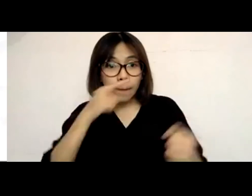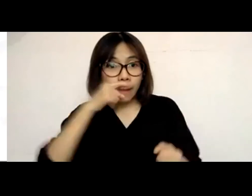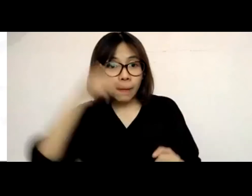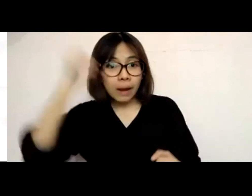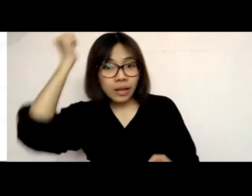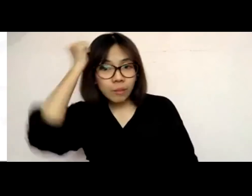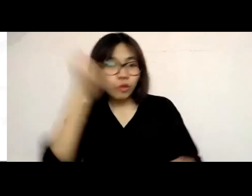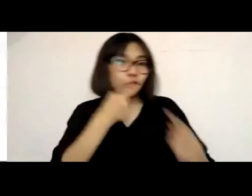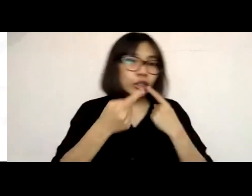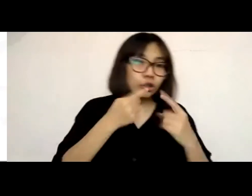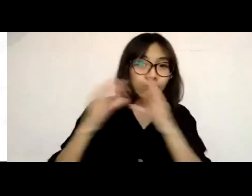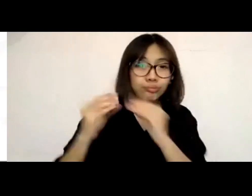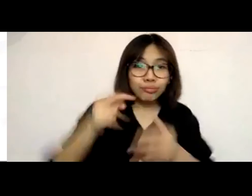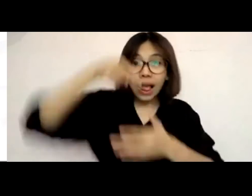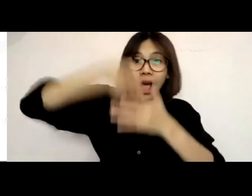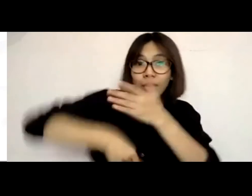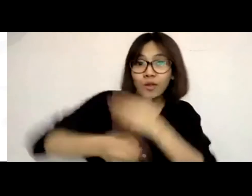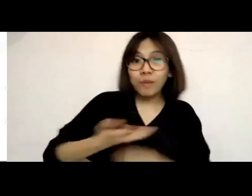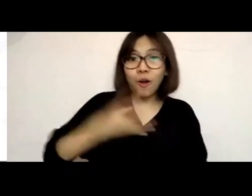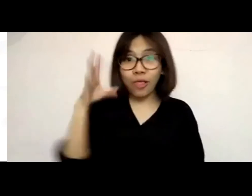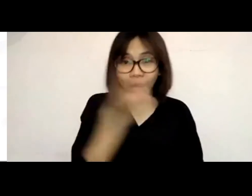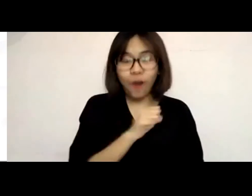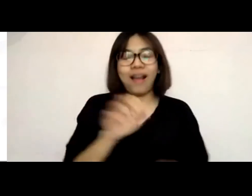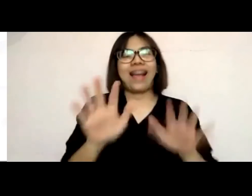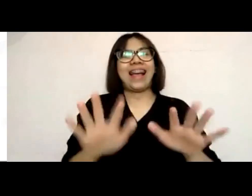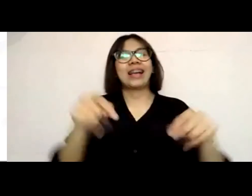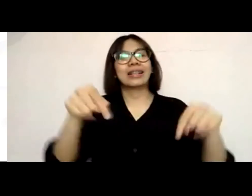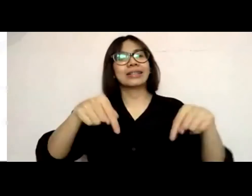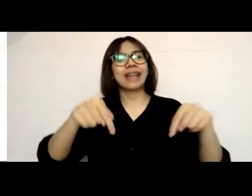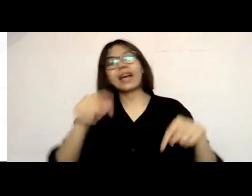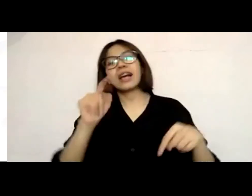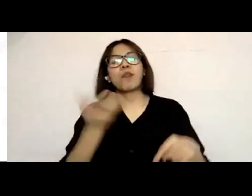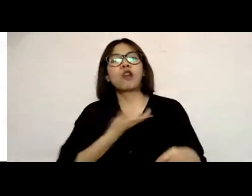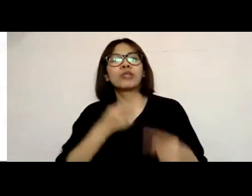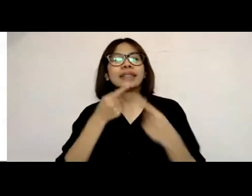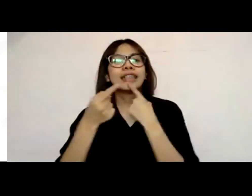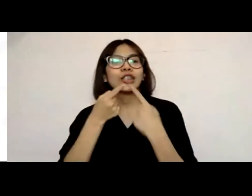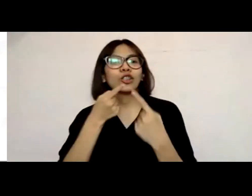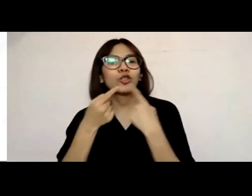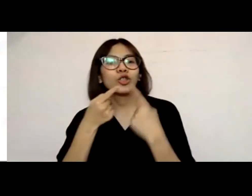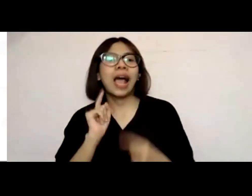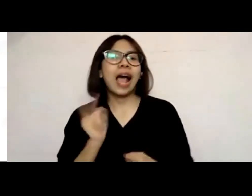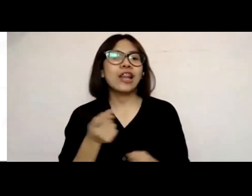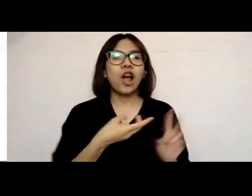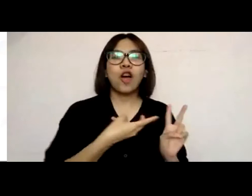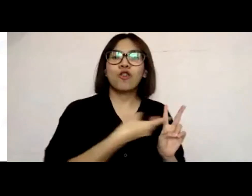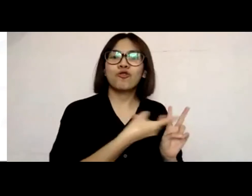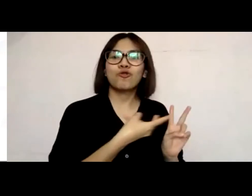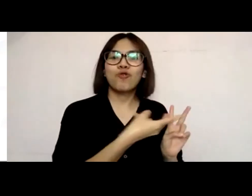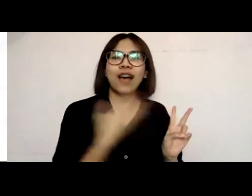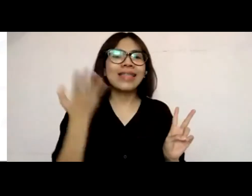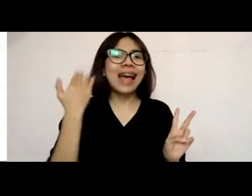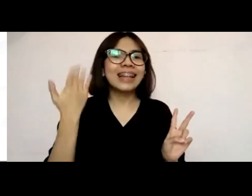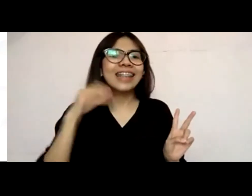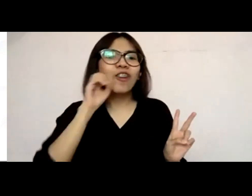lebih lanjut, saya ingin berbincang dulu dengan dua narasumber yang tadi saya sudah sampaikan atau